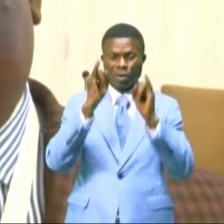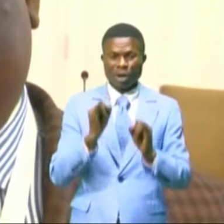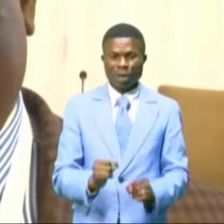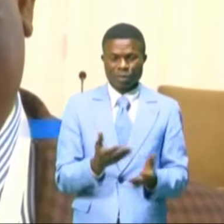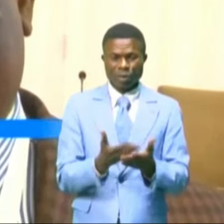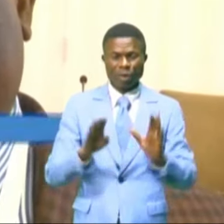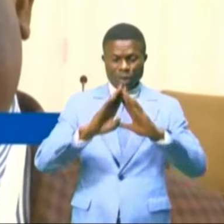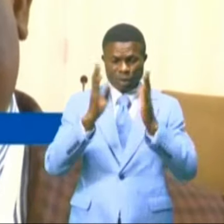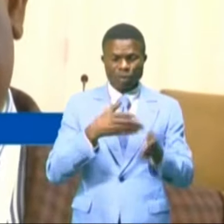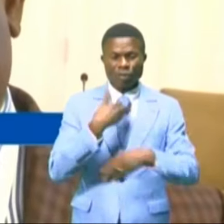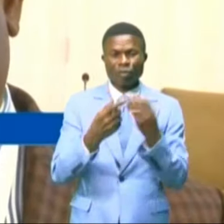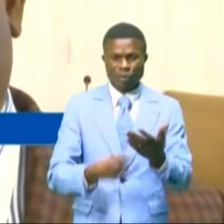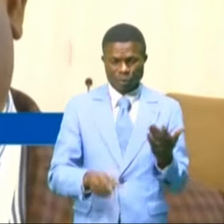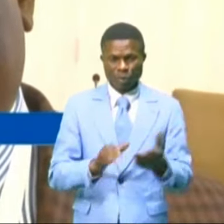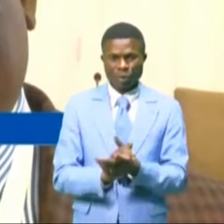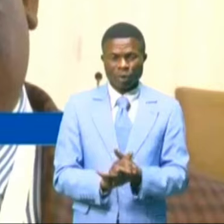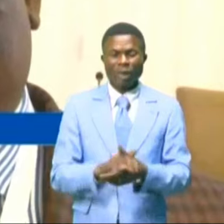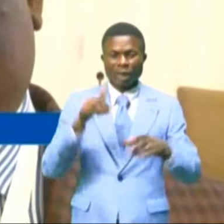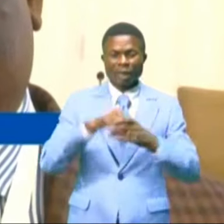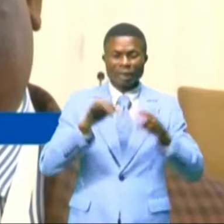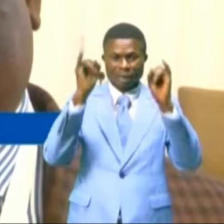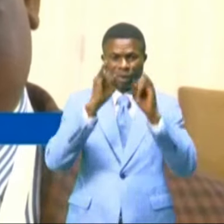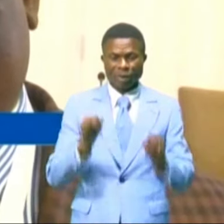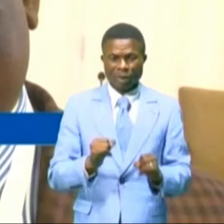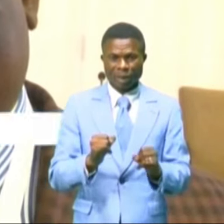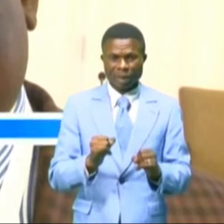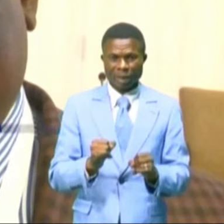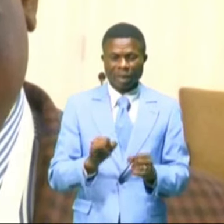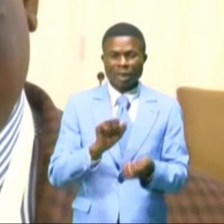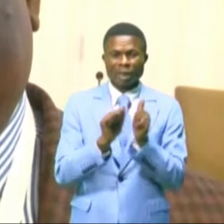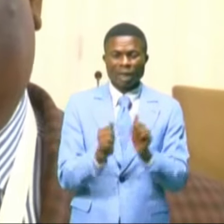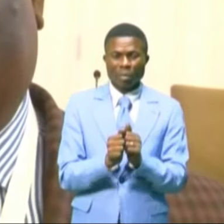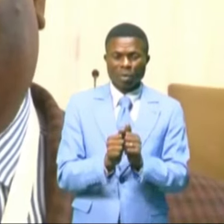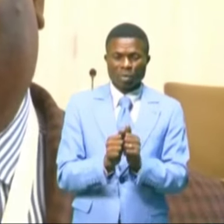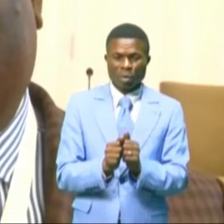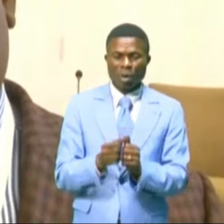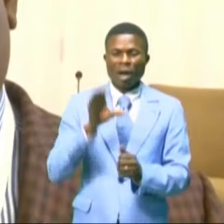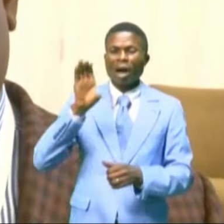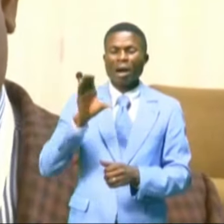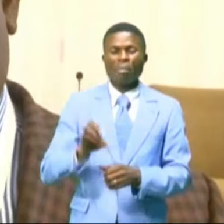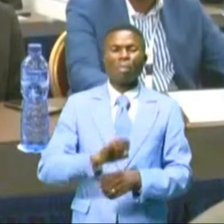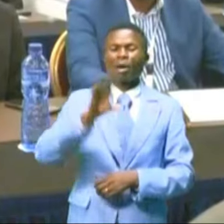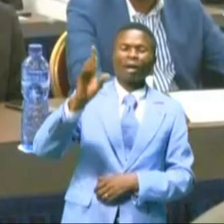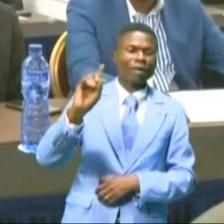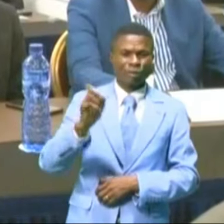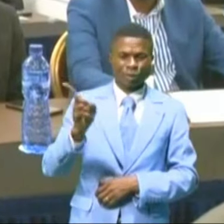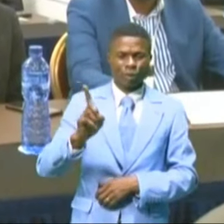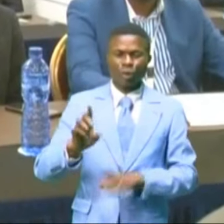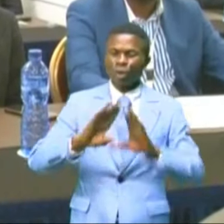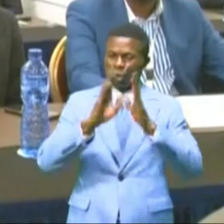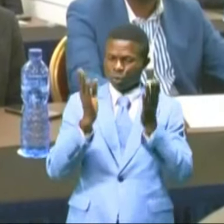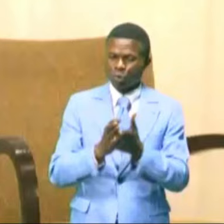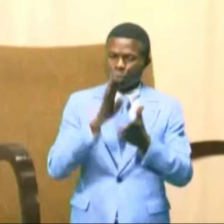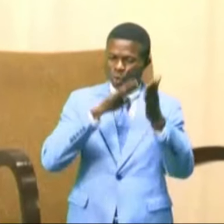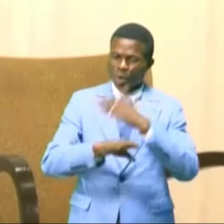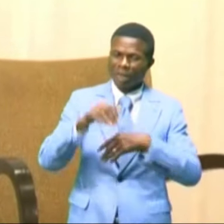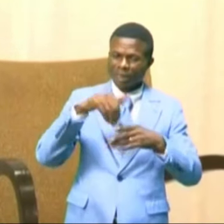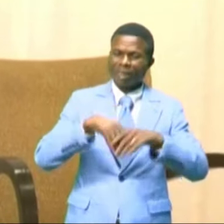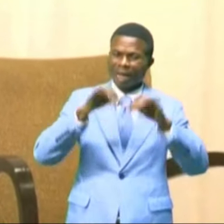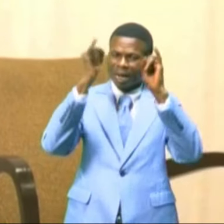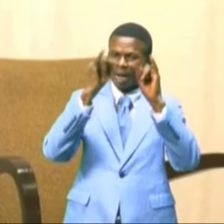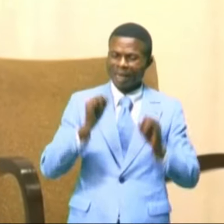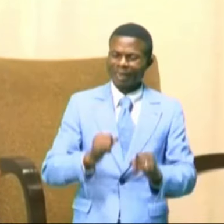que tout se fait sur le net. Il n'y a plus de commandes, transfert d'argent par la banque. Donc la douane doit intégrer ça comme paramètre